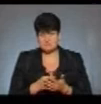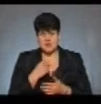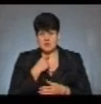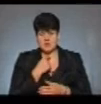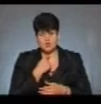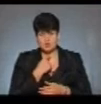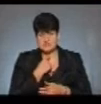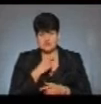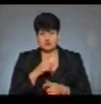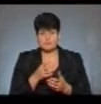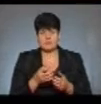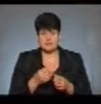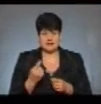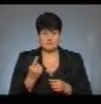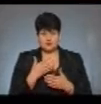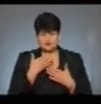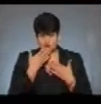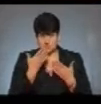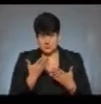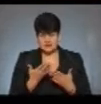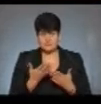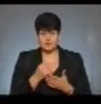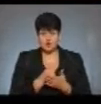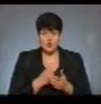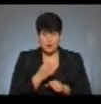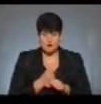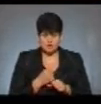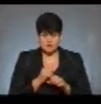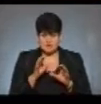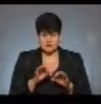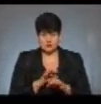голосів, аби прийняти у першому читанні доопрацьований законопроект